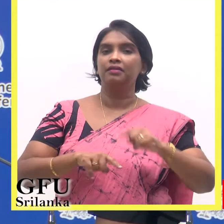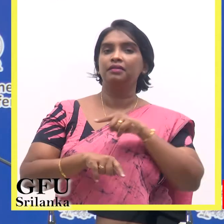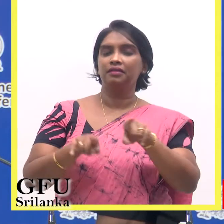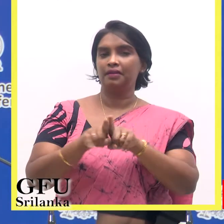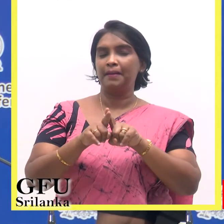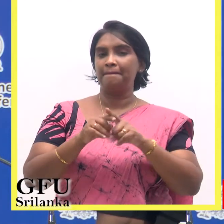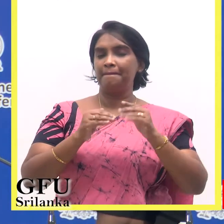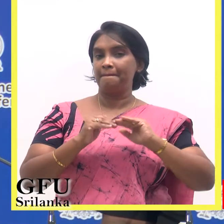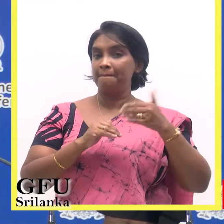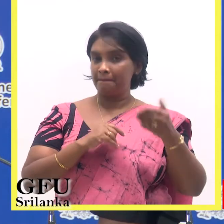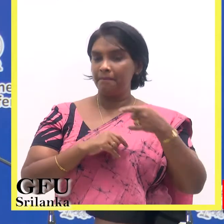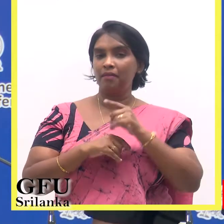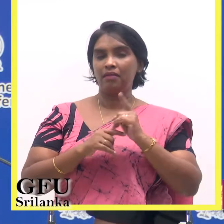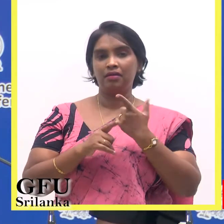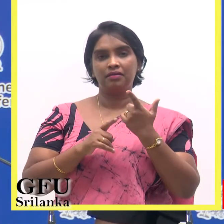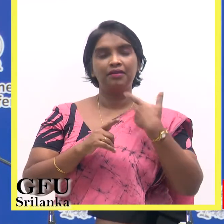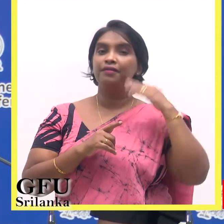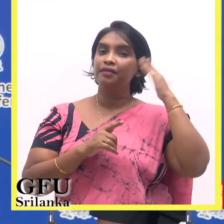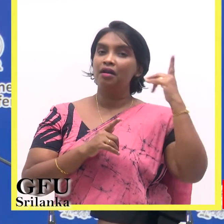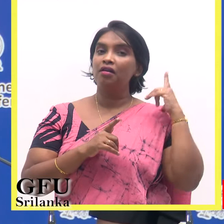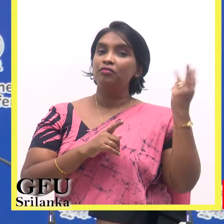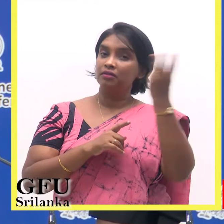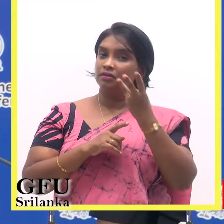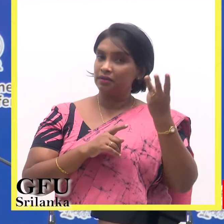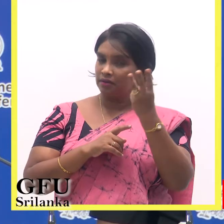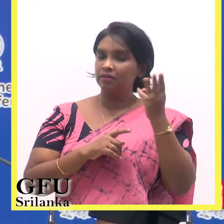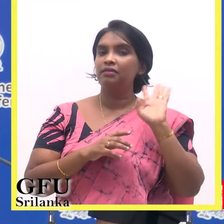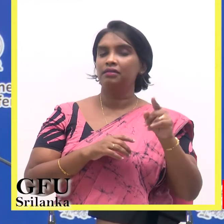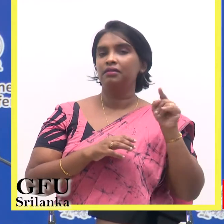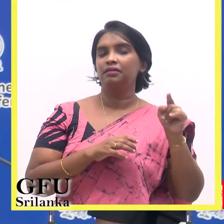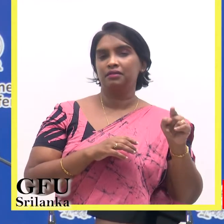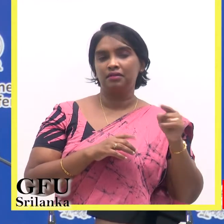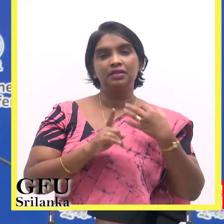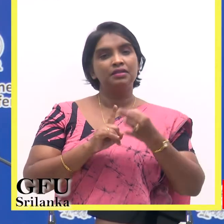පවත්වලා ඊට පස්සේ ආරක් විශේෂයෙන්ම ත්‍රිවිධ හමුදාවෙන්